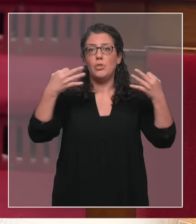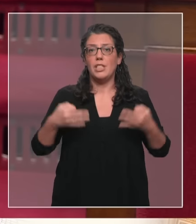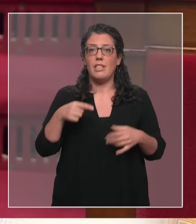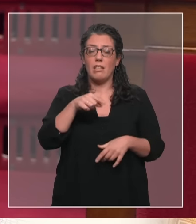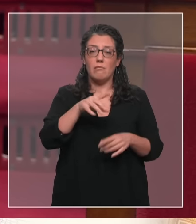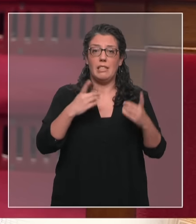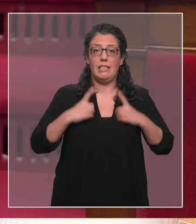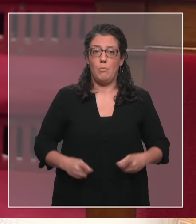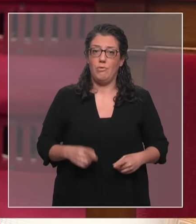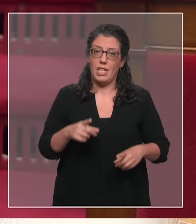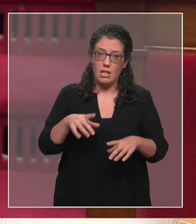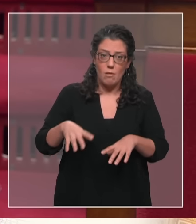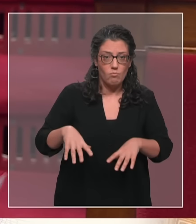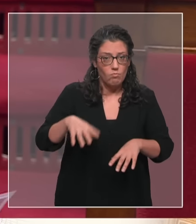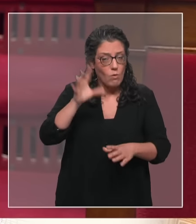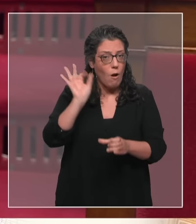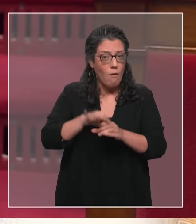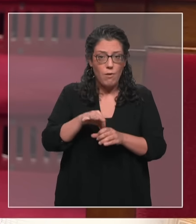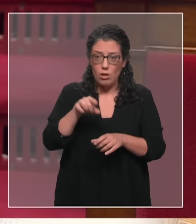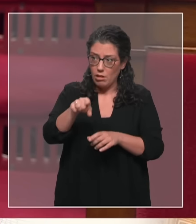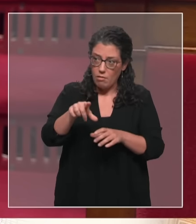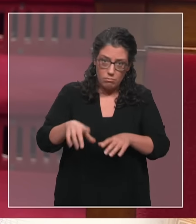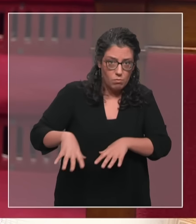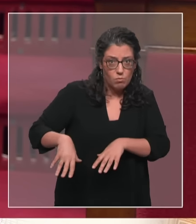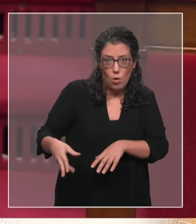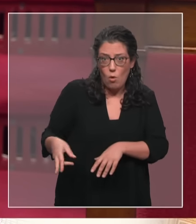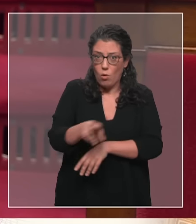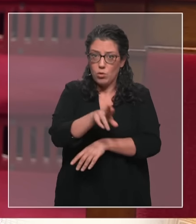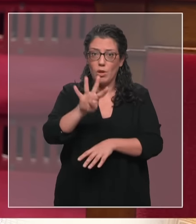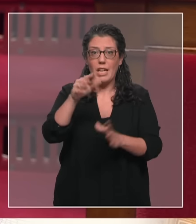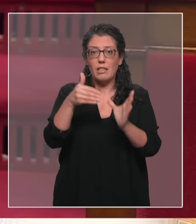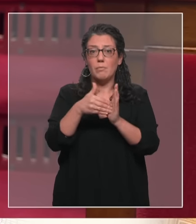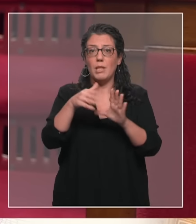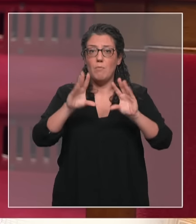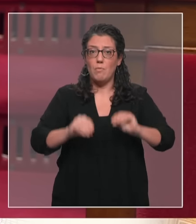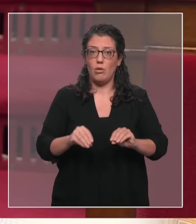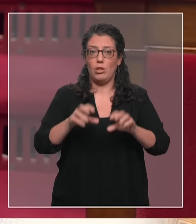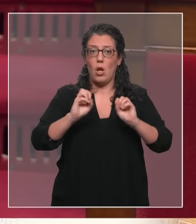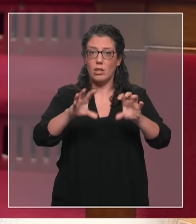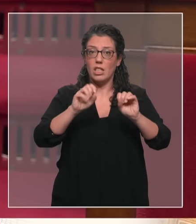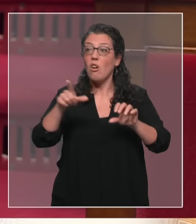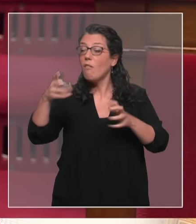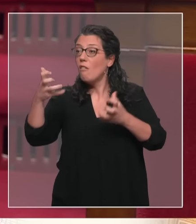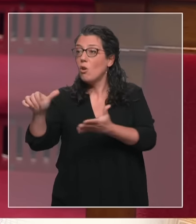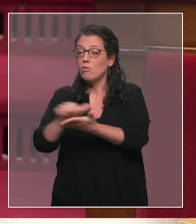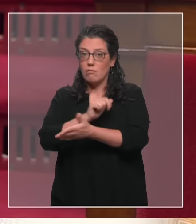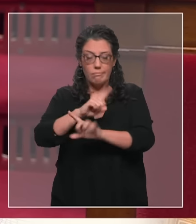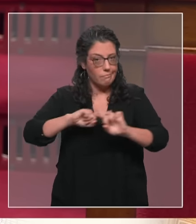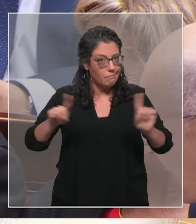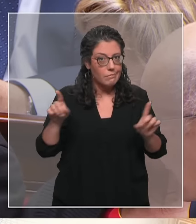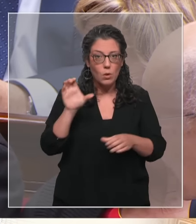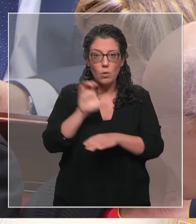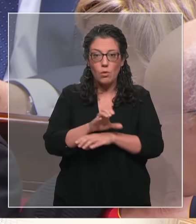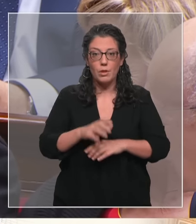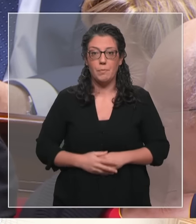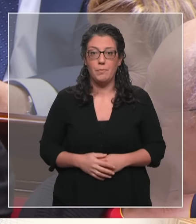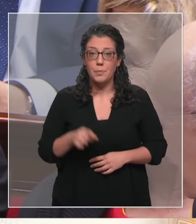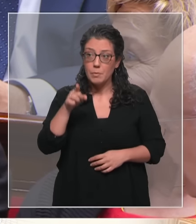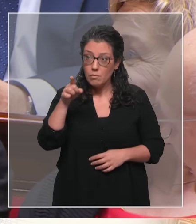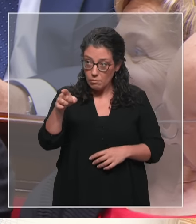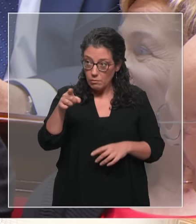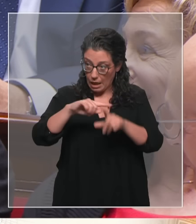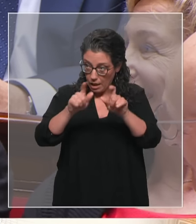postes d'enseignants que vous envisagez de supprimer. Vous engagez-vous ici, devant la représentation nationale, à respecter